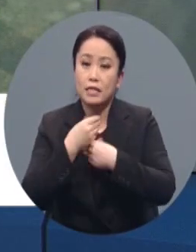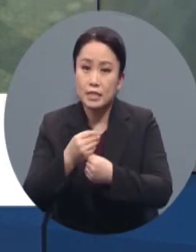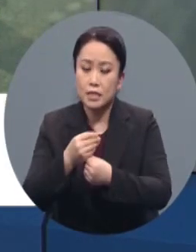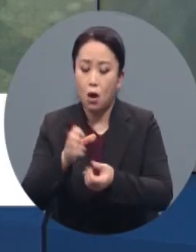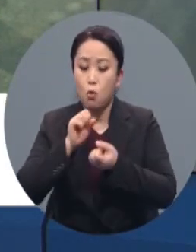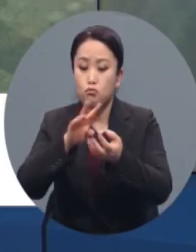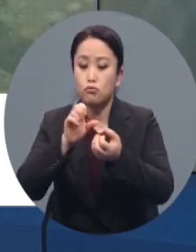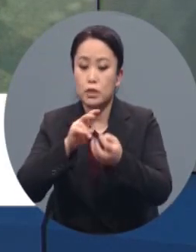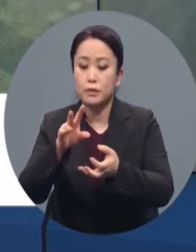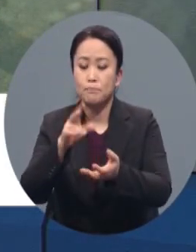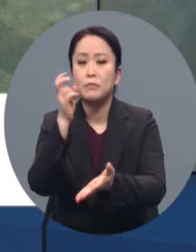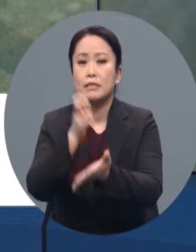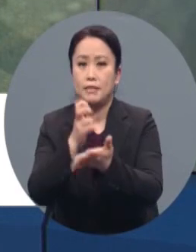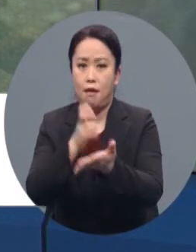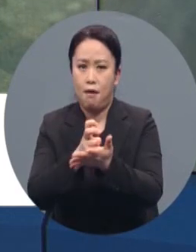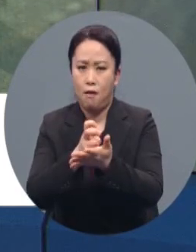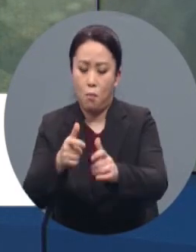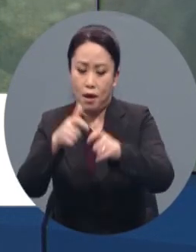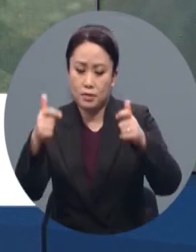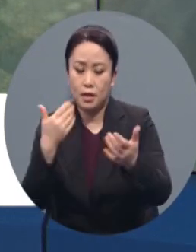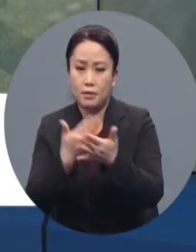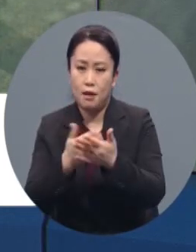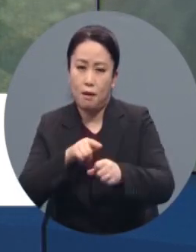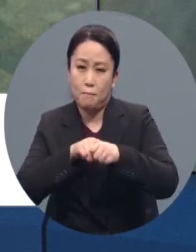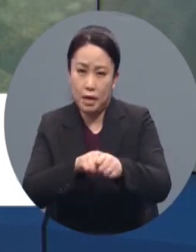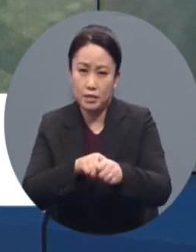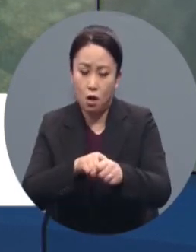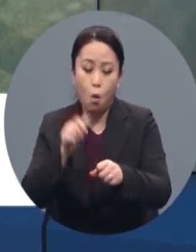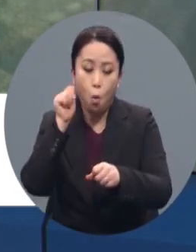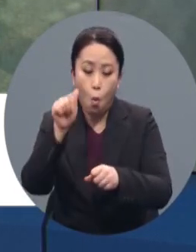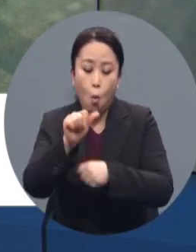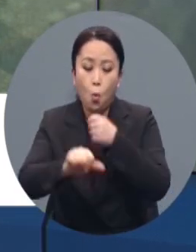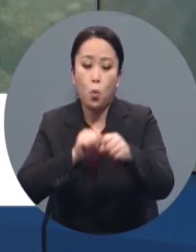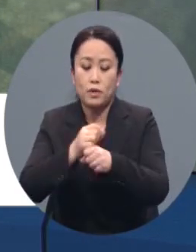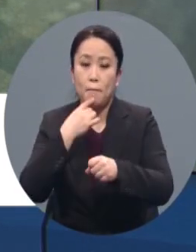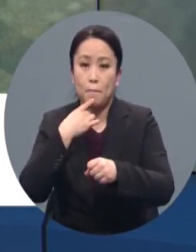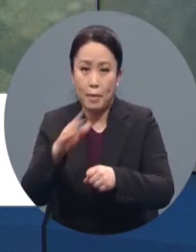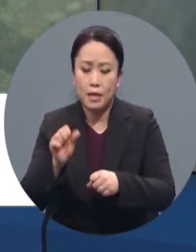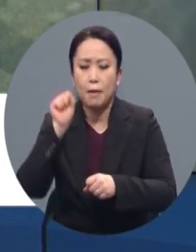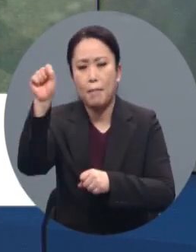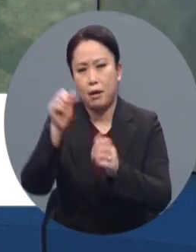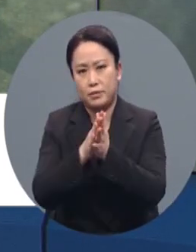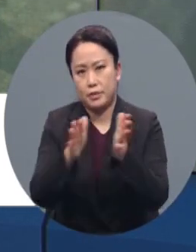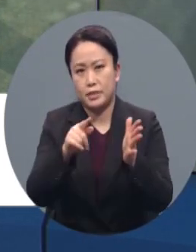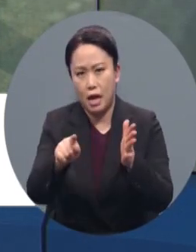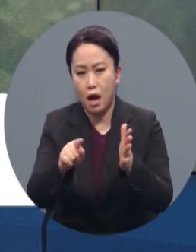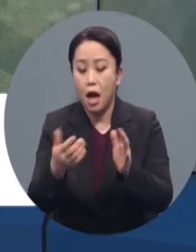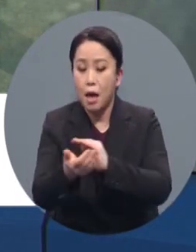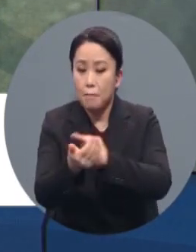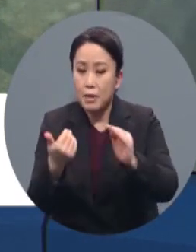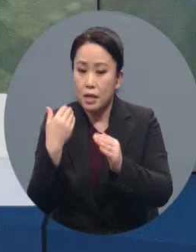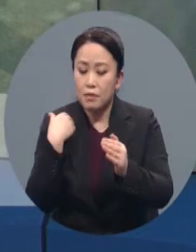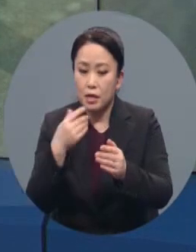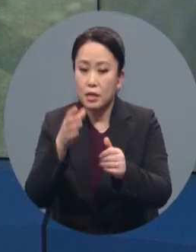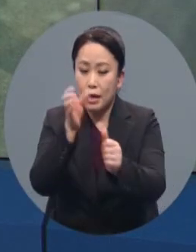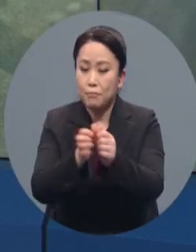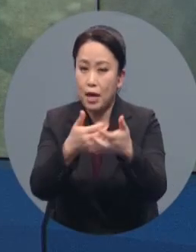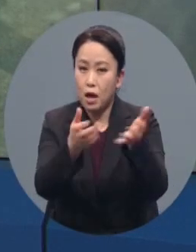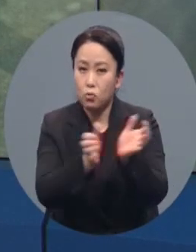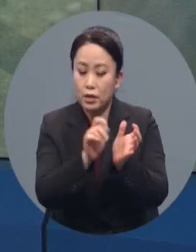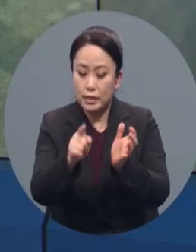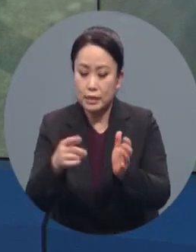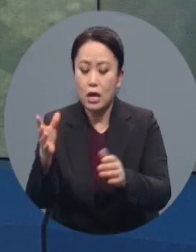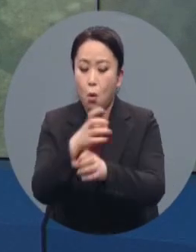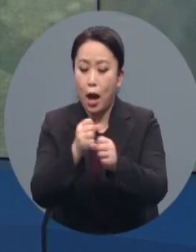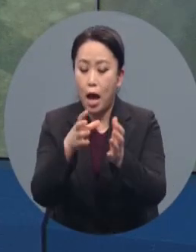만에 총파업에 돌입했습니다. 당국은 파업에 대비해 미리 화물을 반입해 놓았지만 장기화되면 물류 차질이